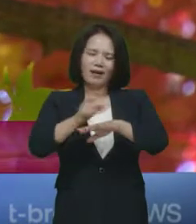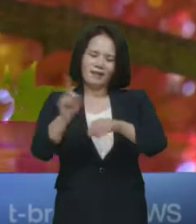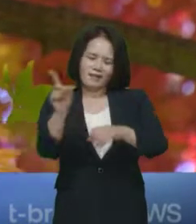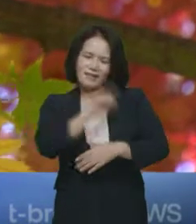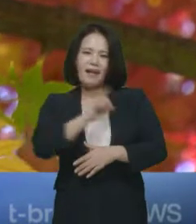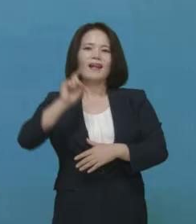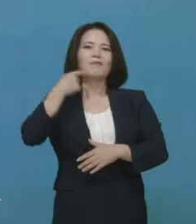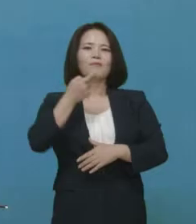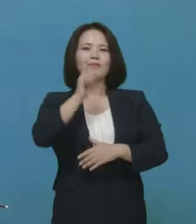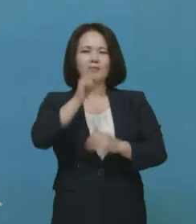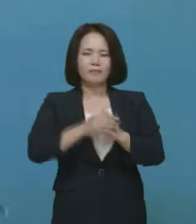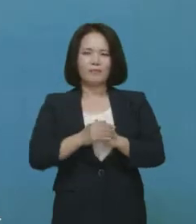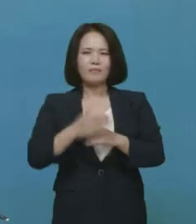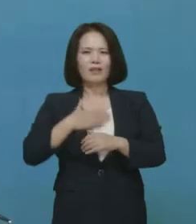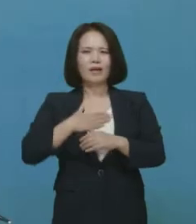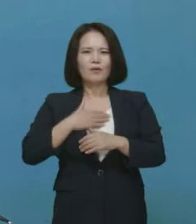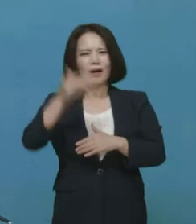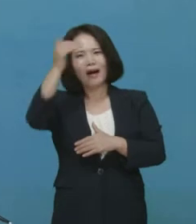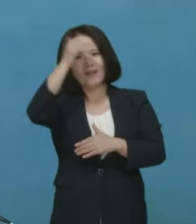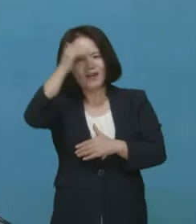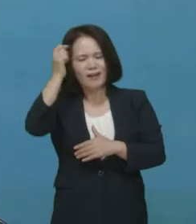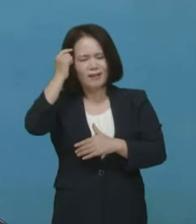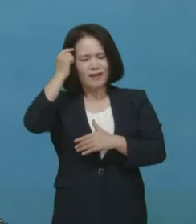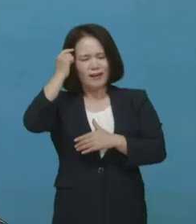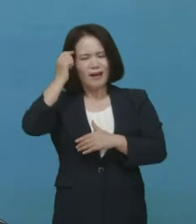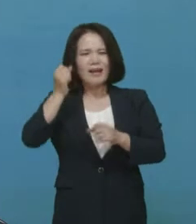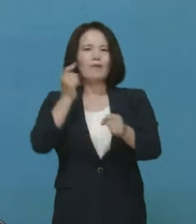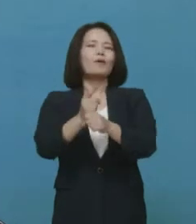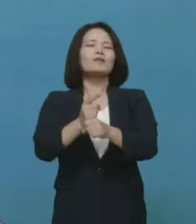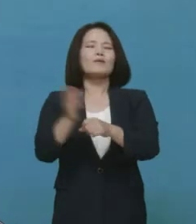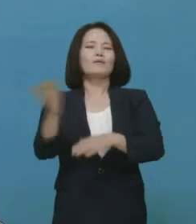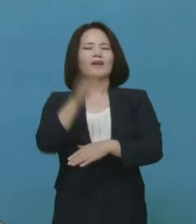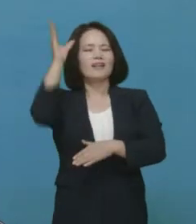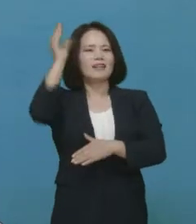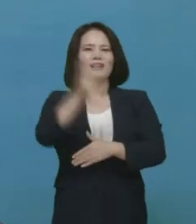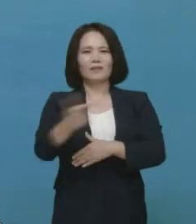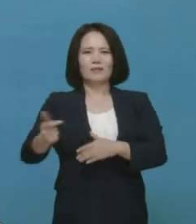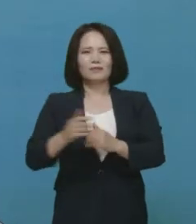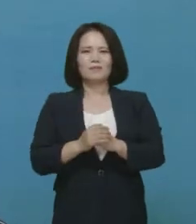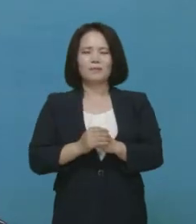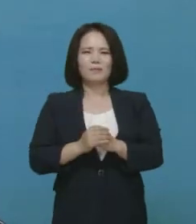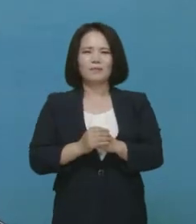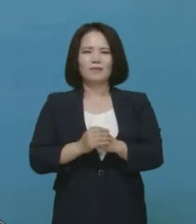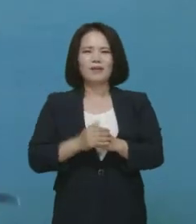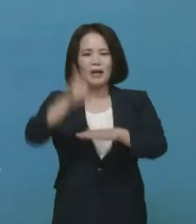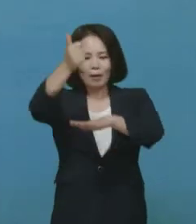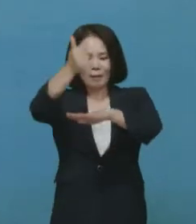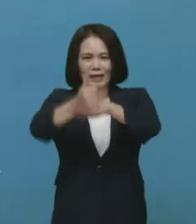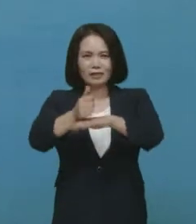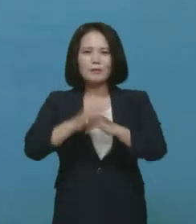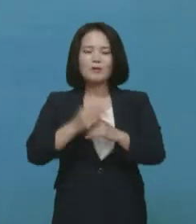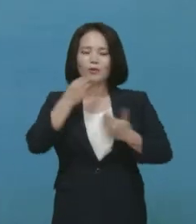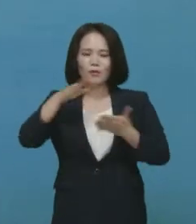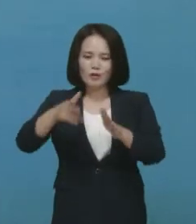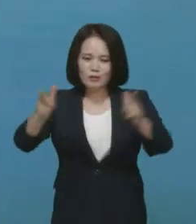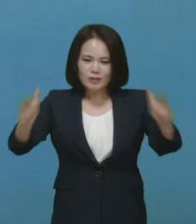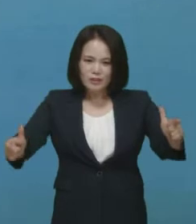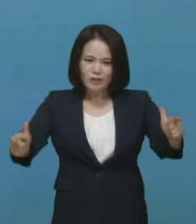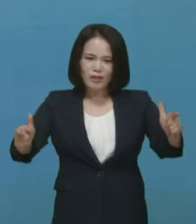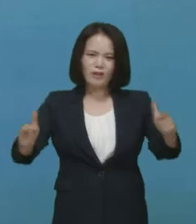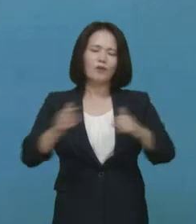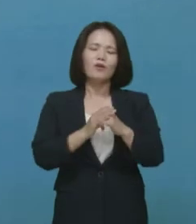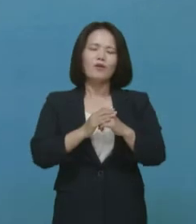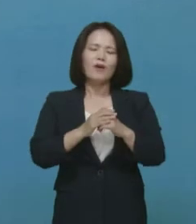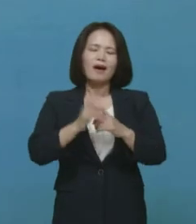있습니다 네 저두 단풍 구경을 생각에 벌써부터 많이 기대가 되고 있는데요 마지막으로 경기도에서 가볼 만한